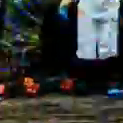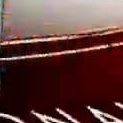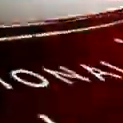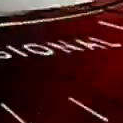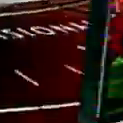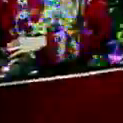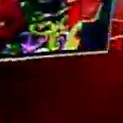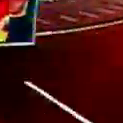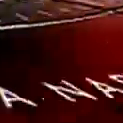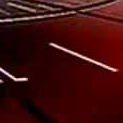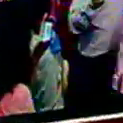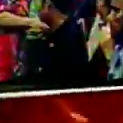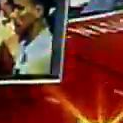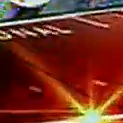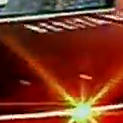utama